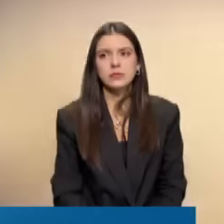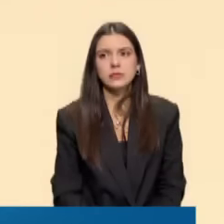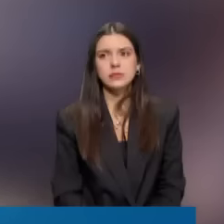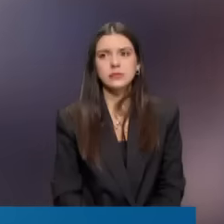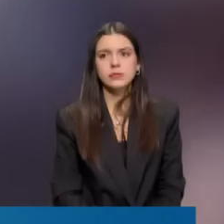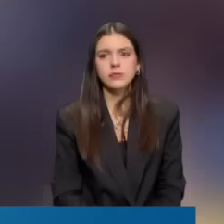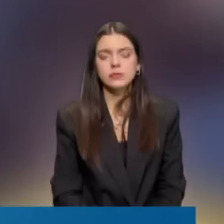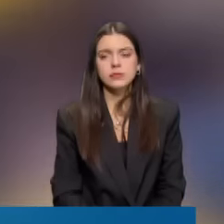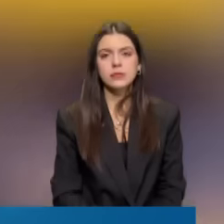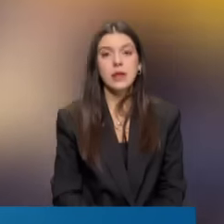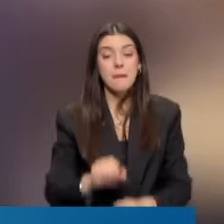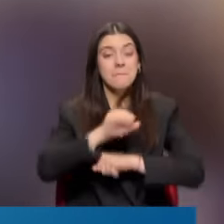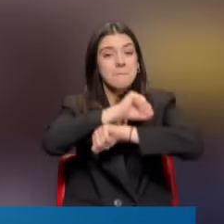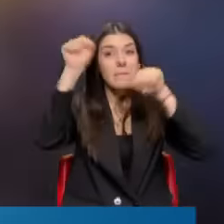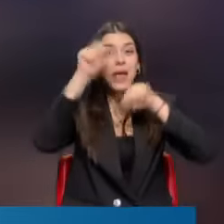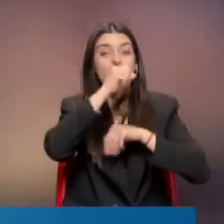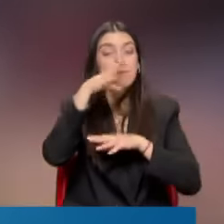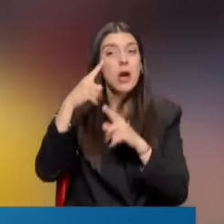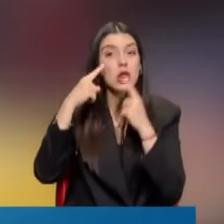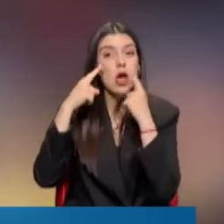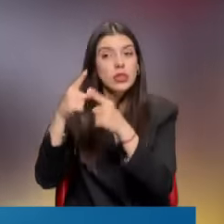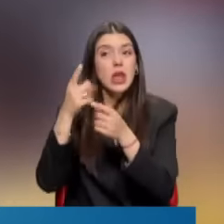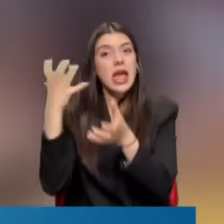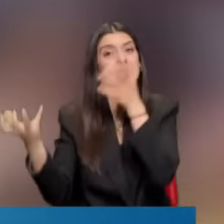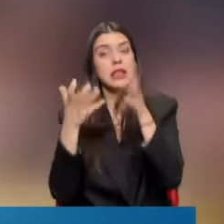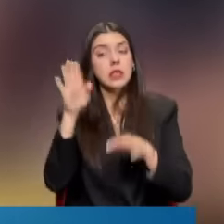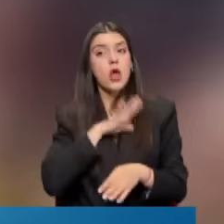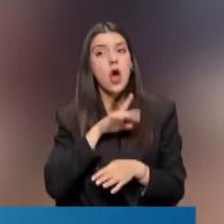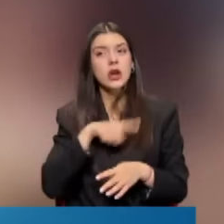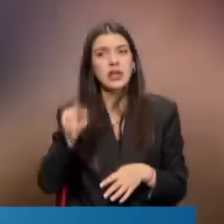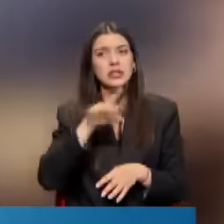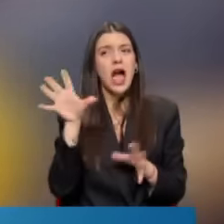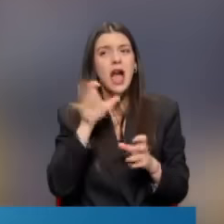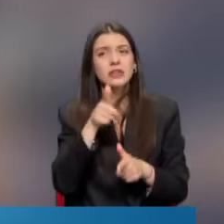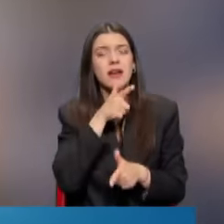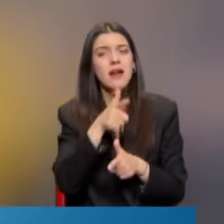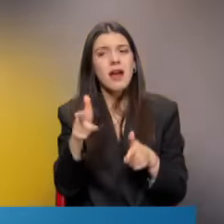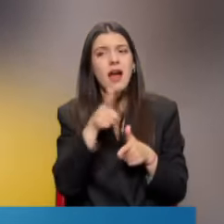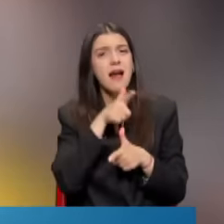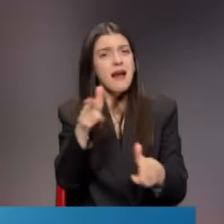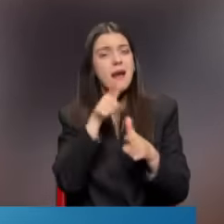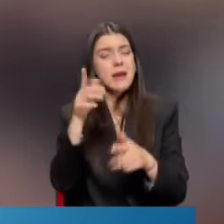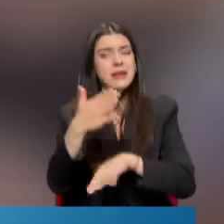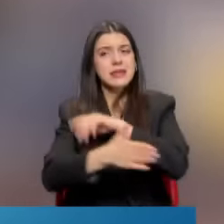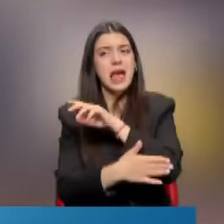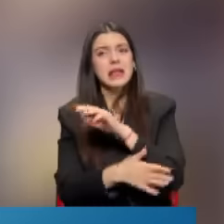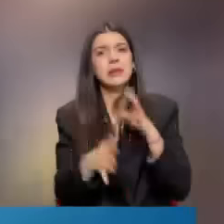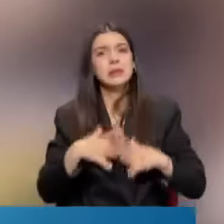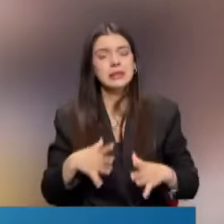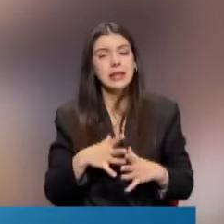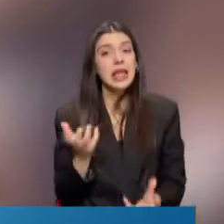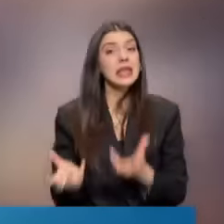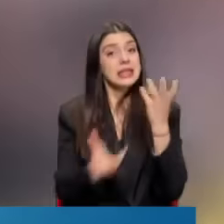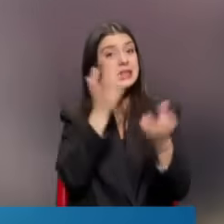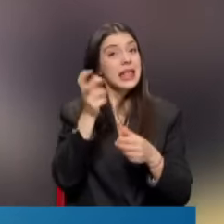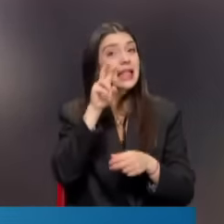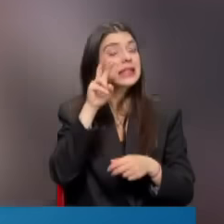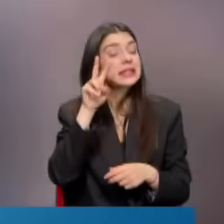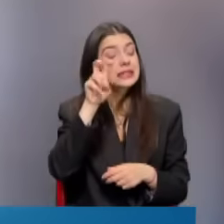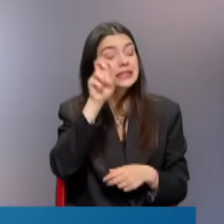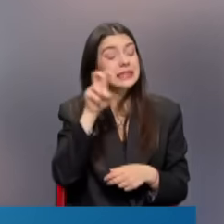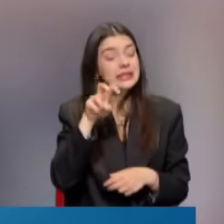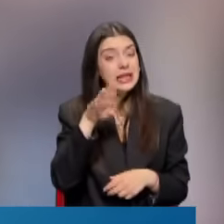başladı patlayan balonlar nedeniyle yanan öğrenciler acı içinde çığlık çığlığa yardım istedi yanan 8 öğrenciden